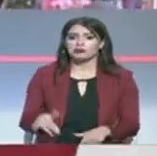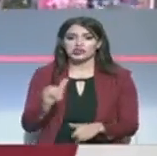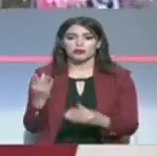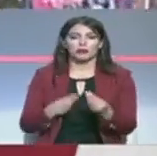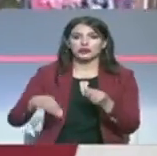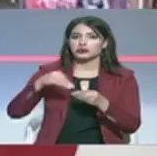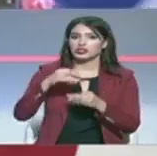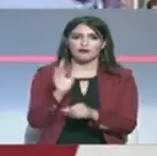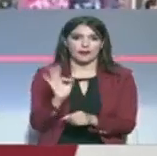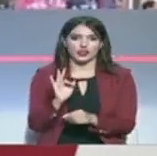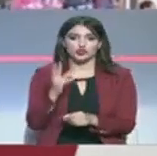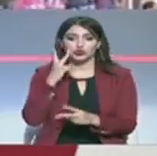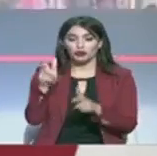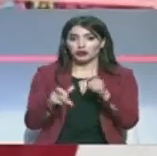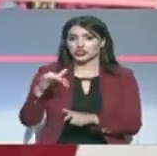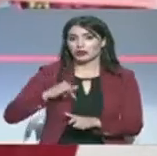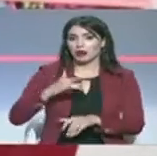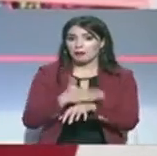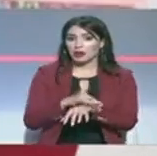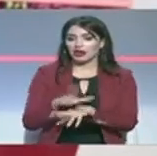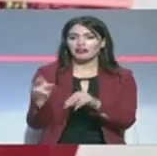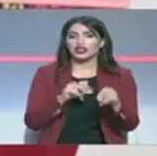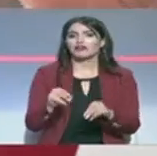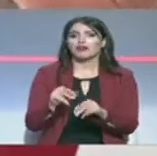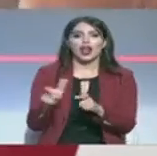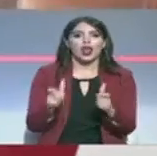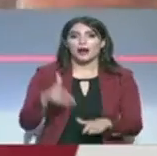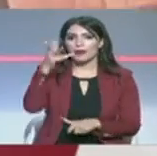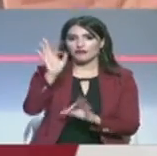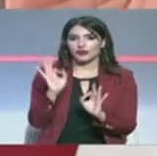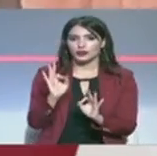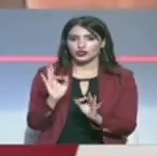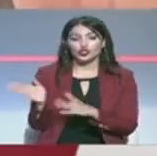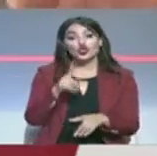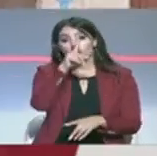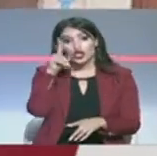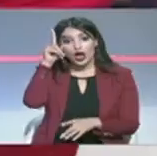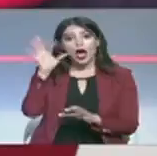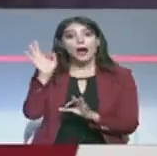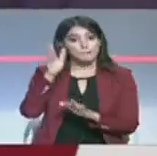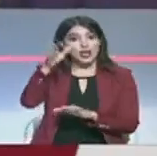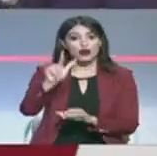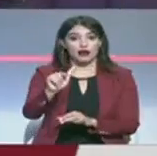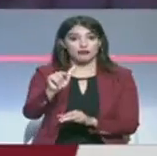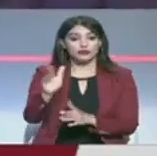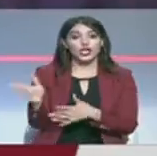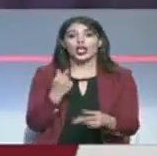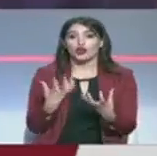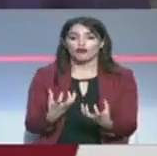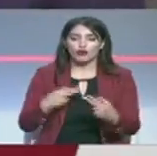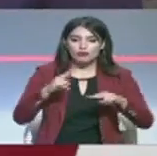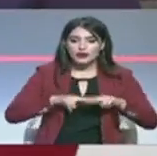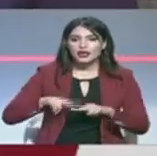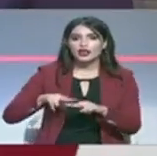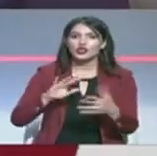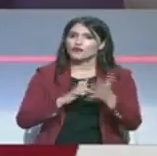باش تقدم حد شيء، ياك تشوف الشباب بطال كيفها كيف غير. لا أمل. لا قدرة ربي، الأمل ما تقطعش. أنا نحب إصلاحات جذرية